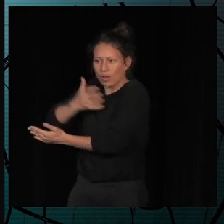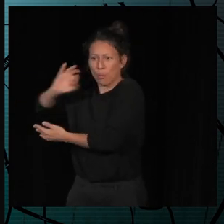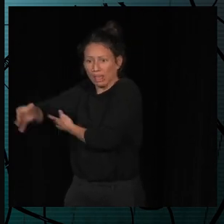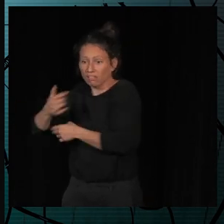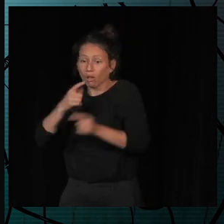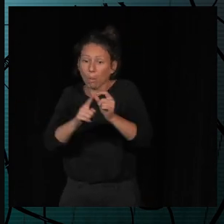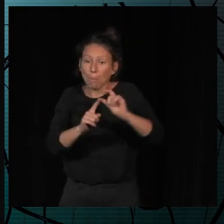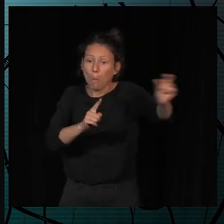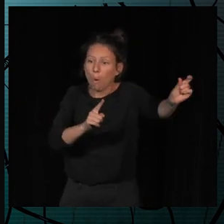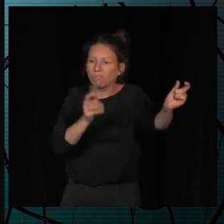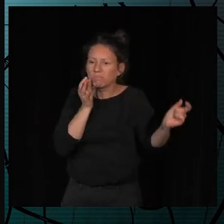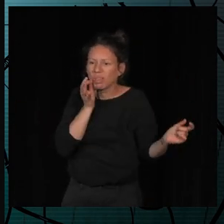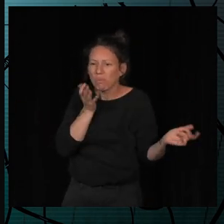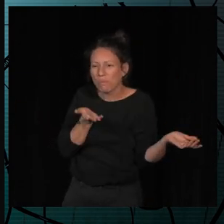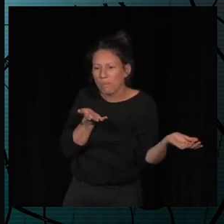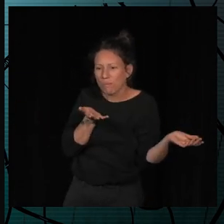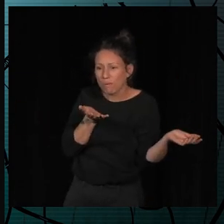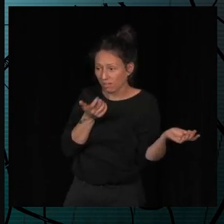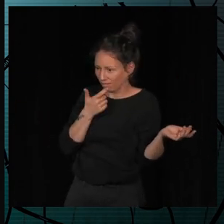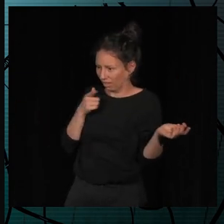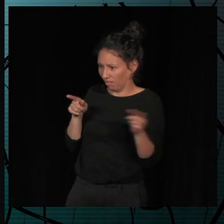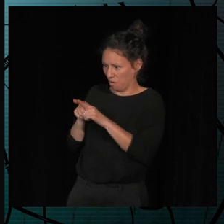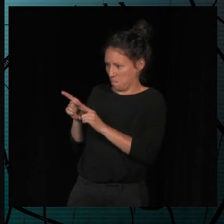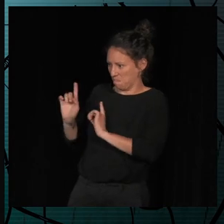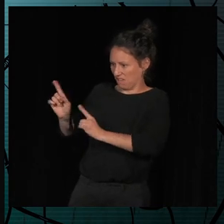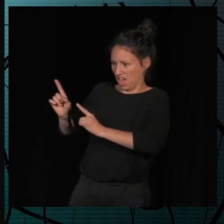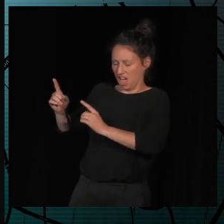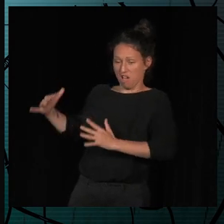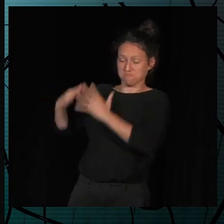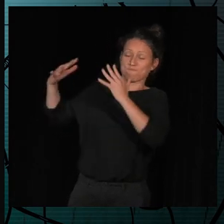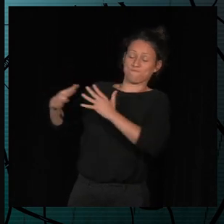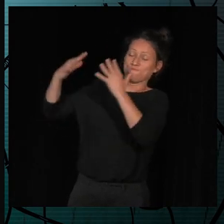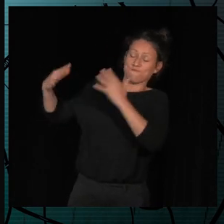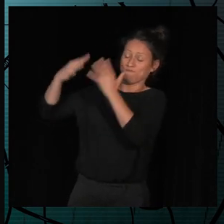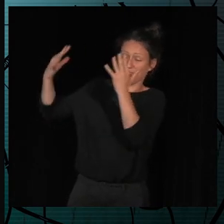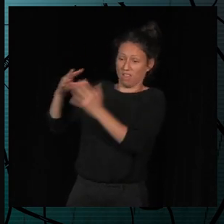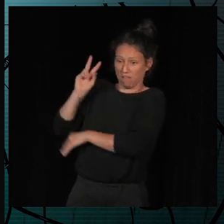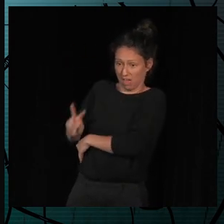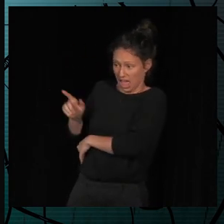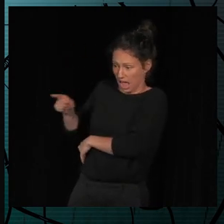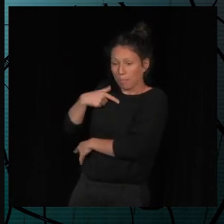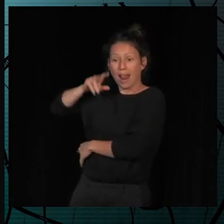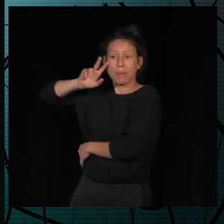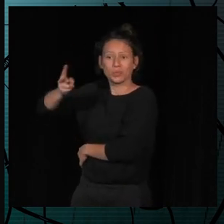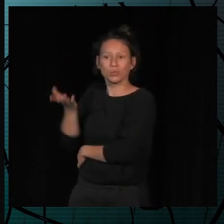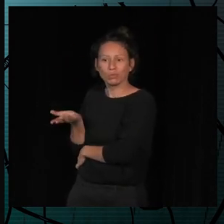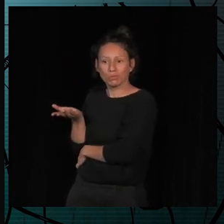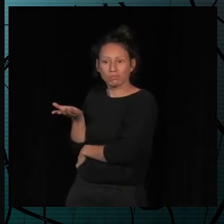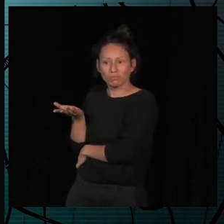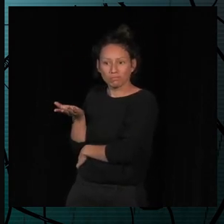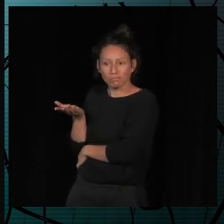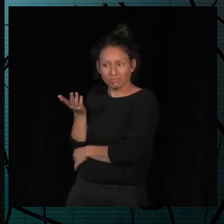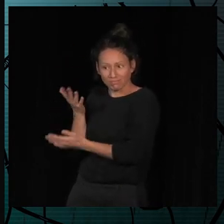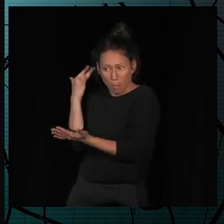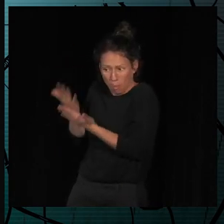habitué à l'horreur des tranchers je ne suis absolument pas habitué à la falange d'un conducteur d'automobile qui saute dans